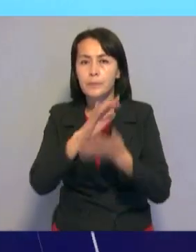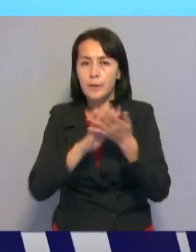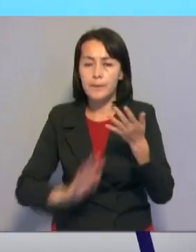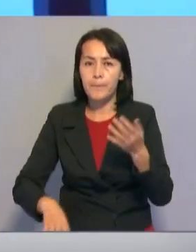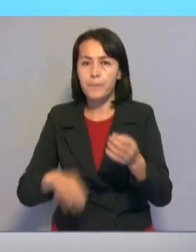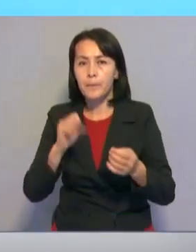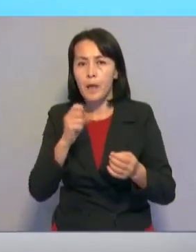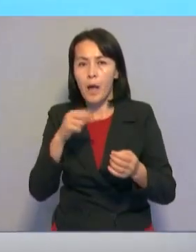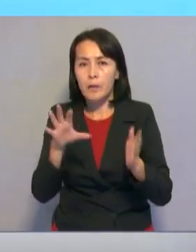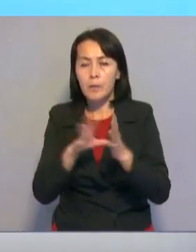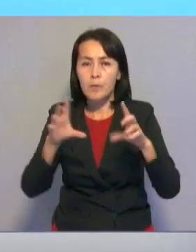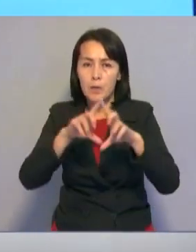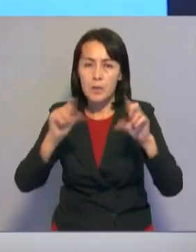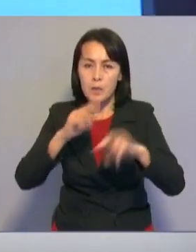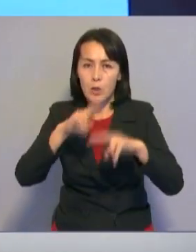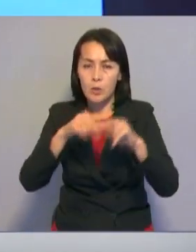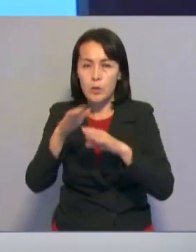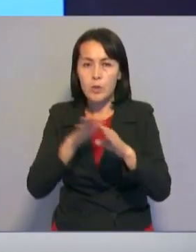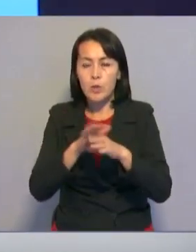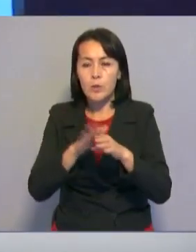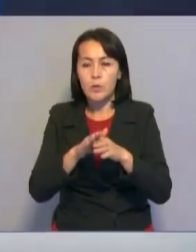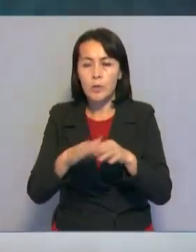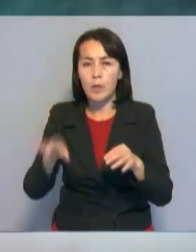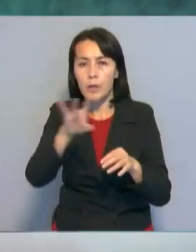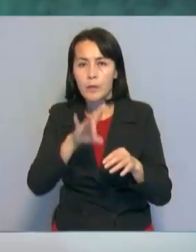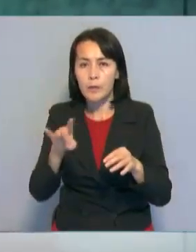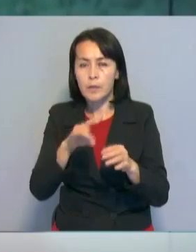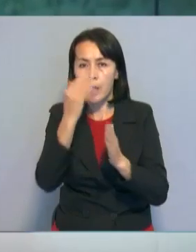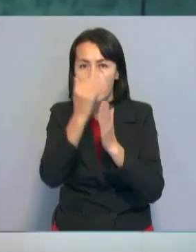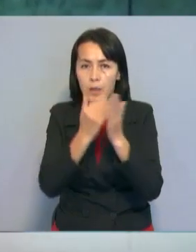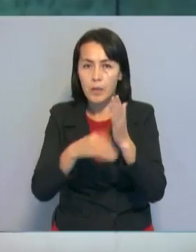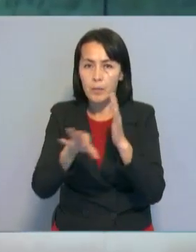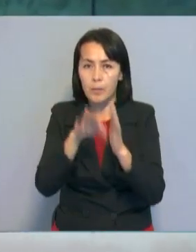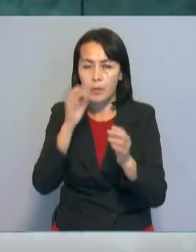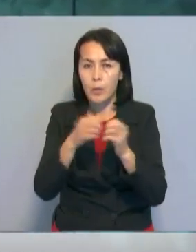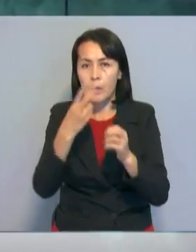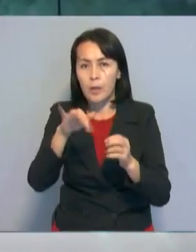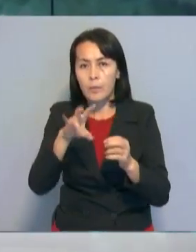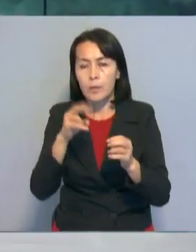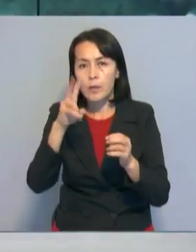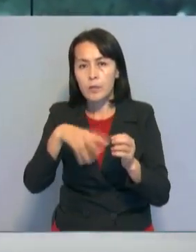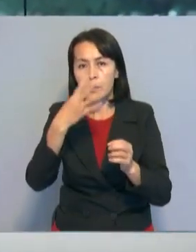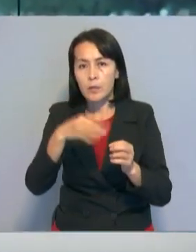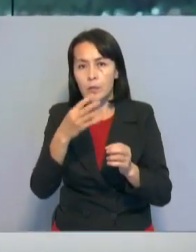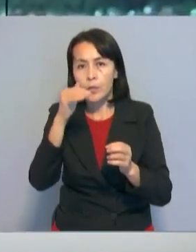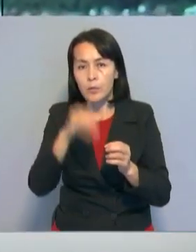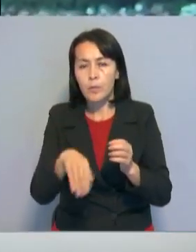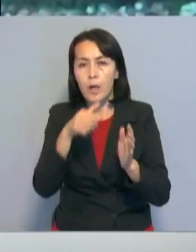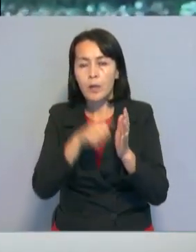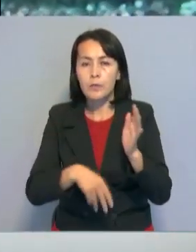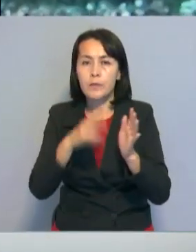Жалғастырамыз. Атом электр станциясының құрылысы бойынша республикалық референдумда 12 миллион